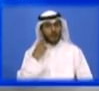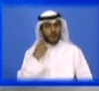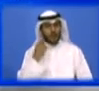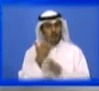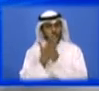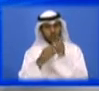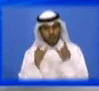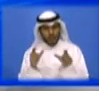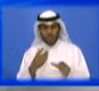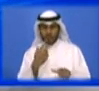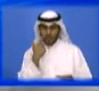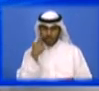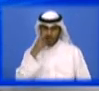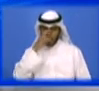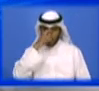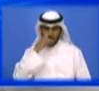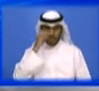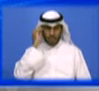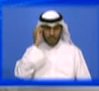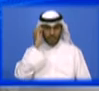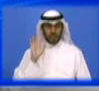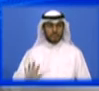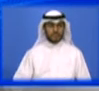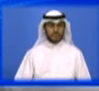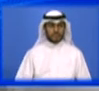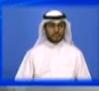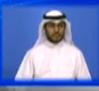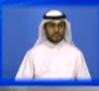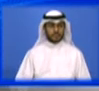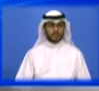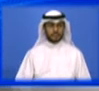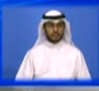الأبناء وحمايتهم من محاولة التغرير بهم.